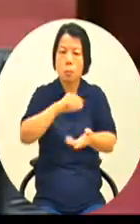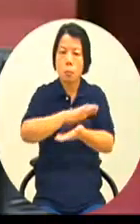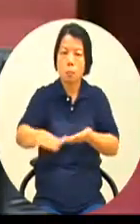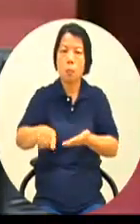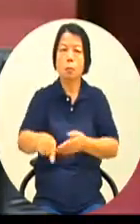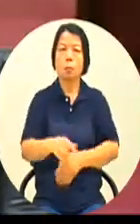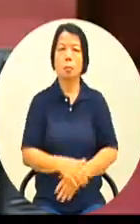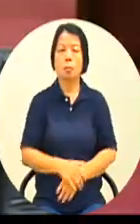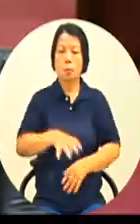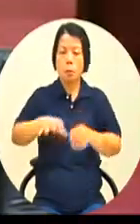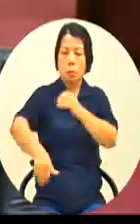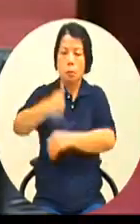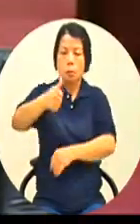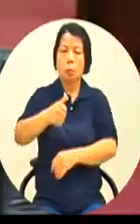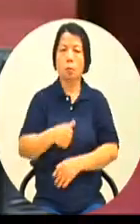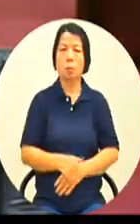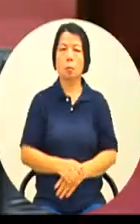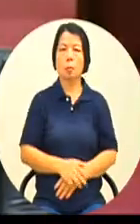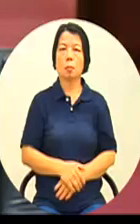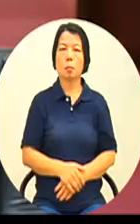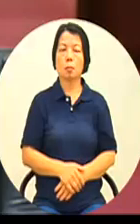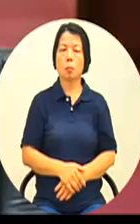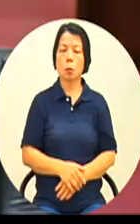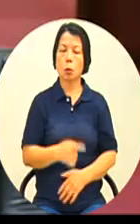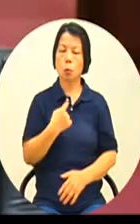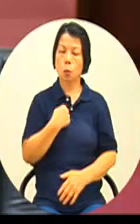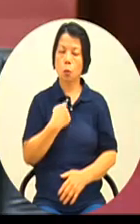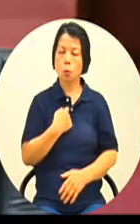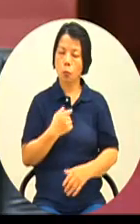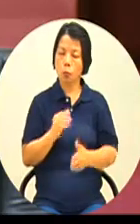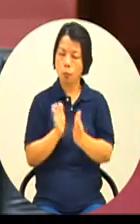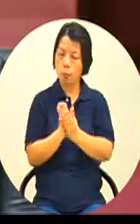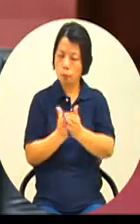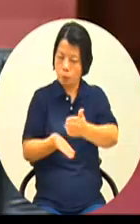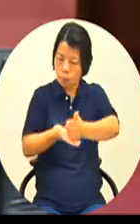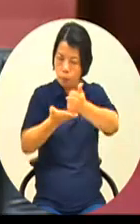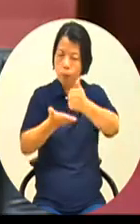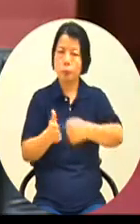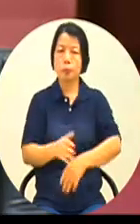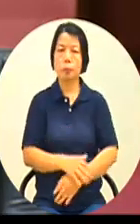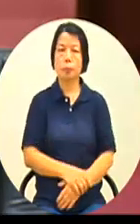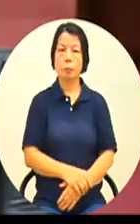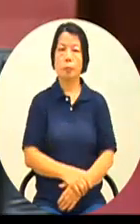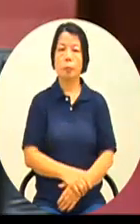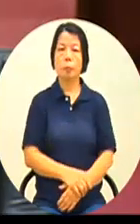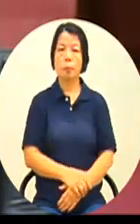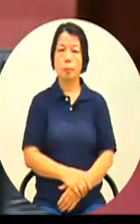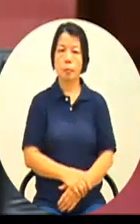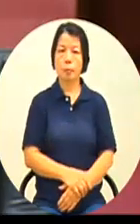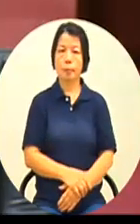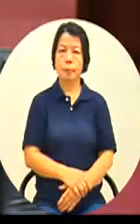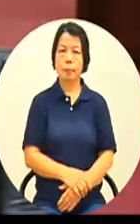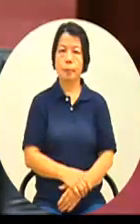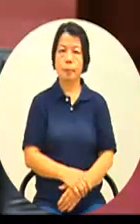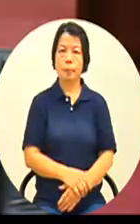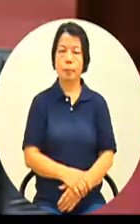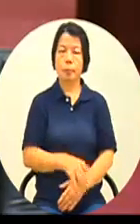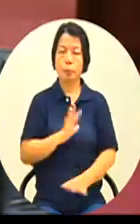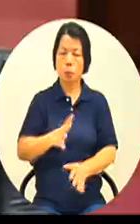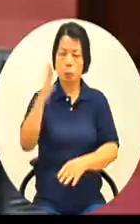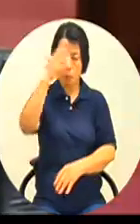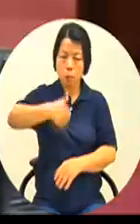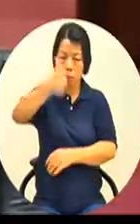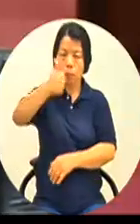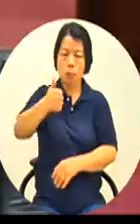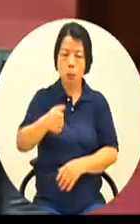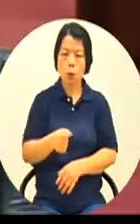长这个事情真的，现在分析现在来讹了来肯定的啦吼。啊，当然就是财政有问题，是因为